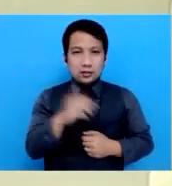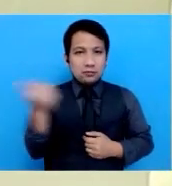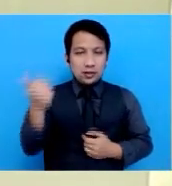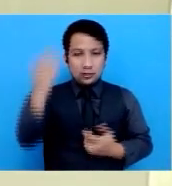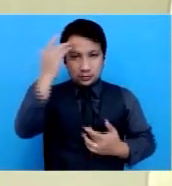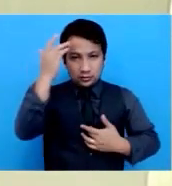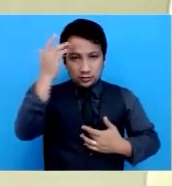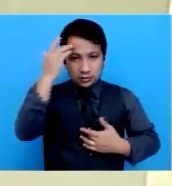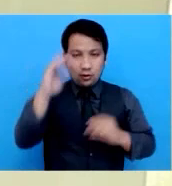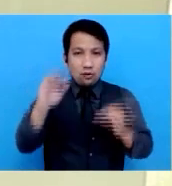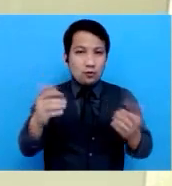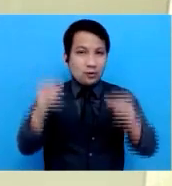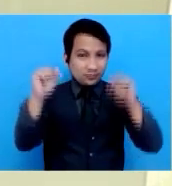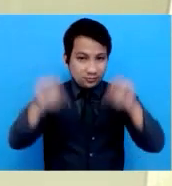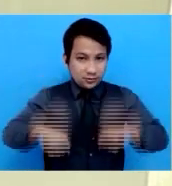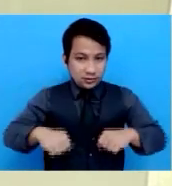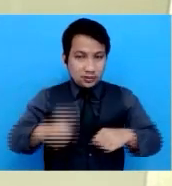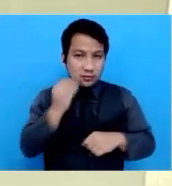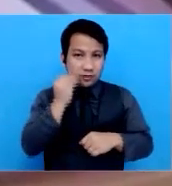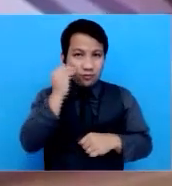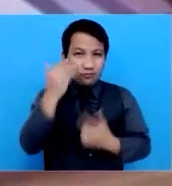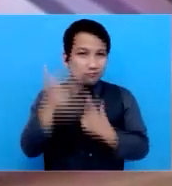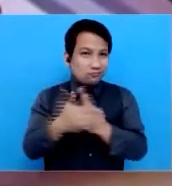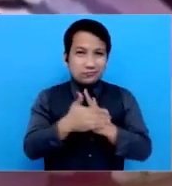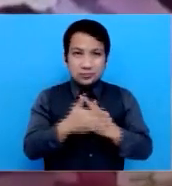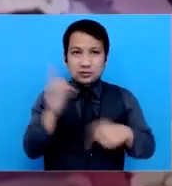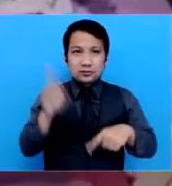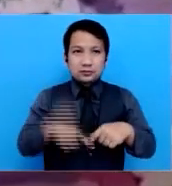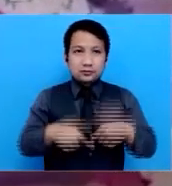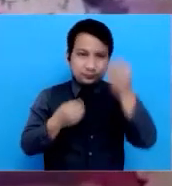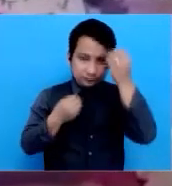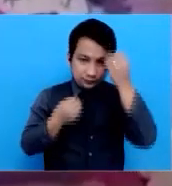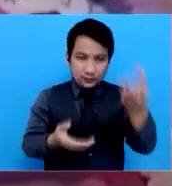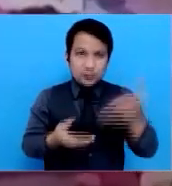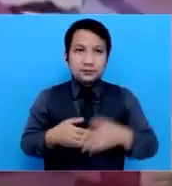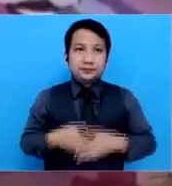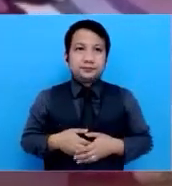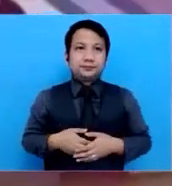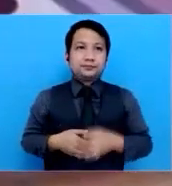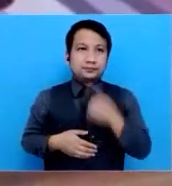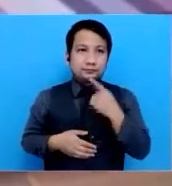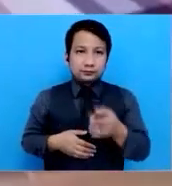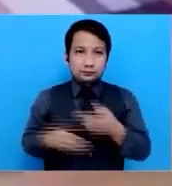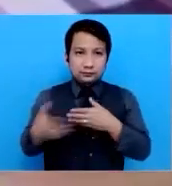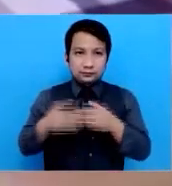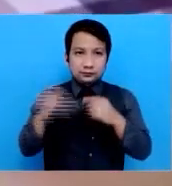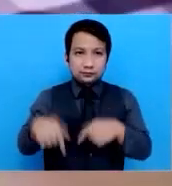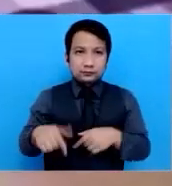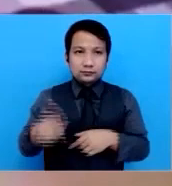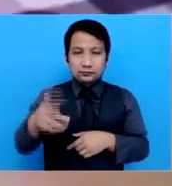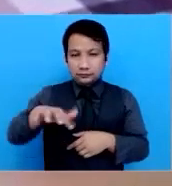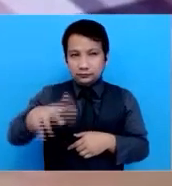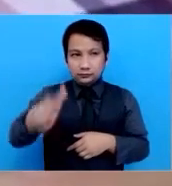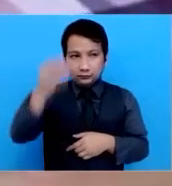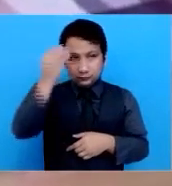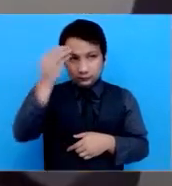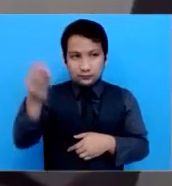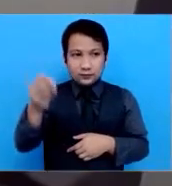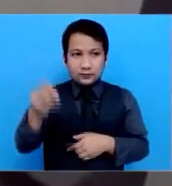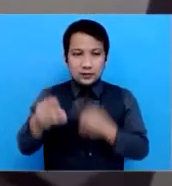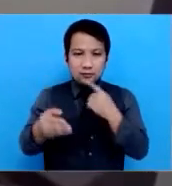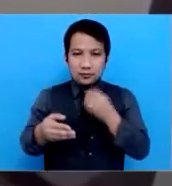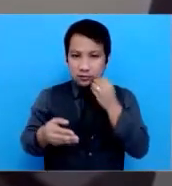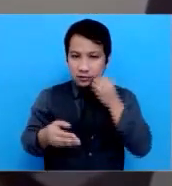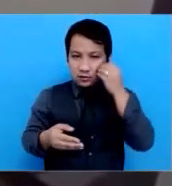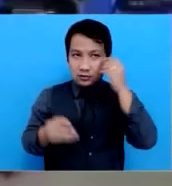na walang kakayahang mag-home quarantine. Hinihikayat din ang asymptomatic at mild symptoms na mag-home